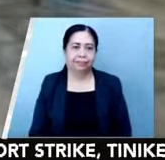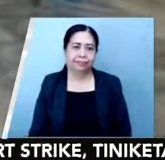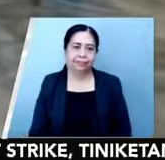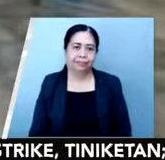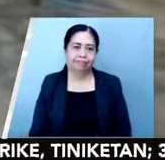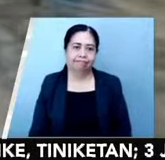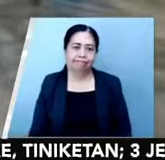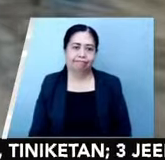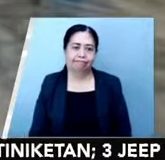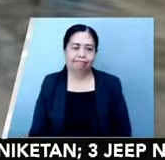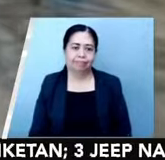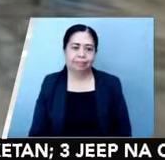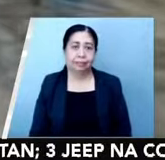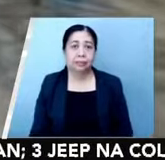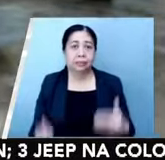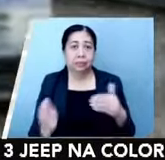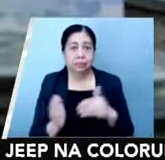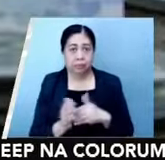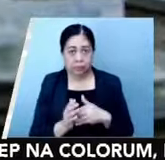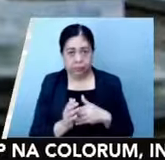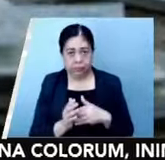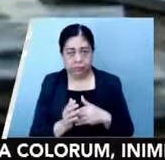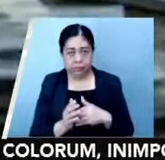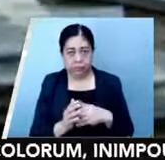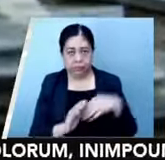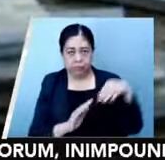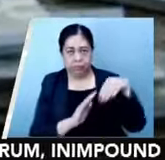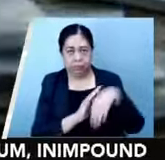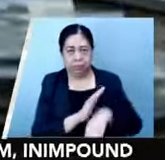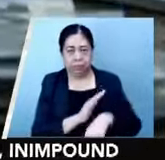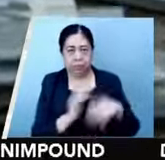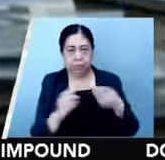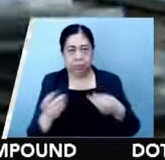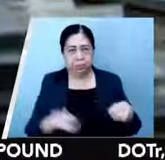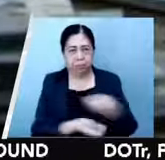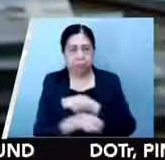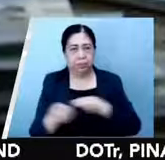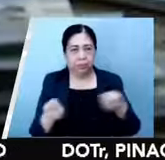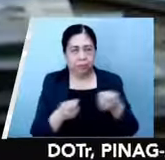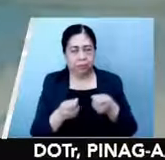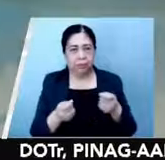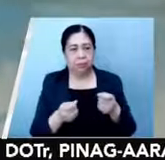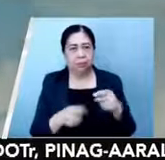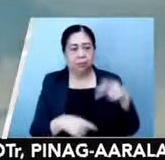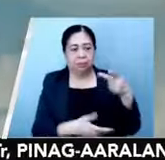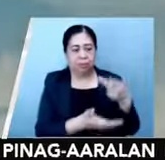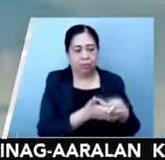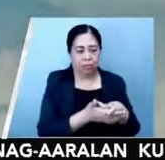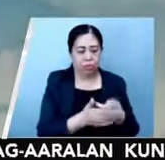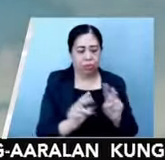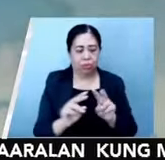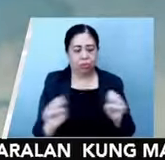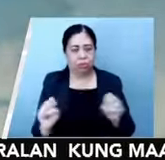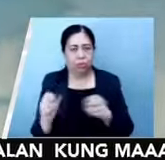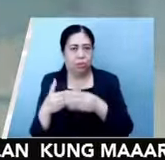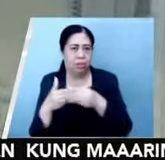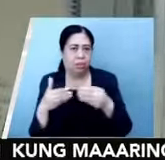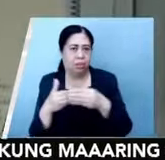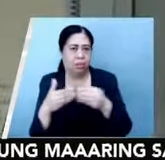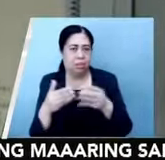Muli na namang sumadsad sa pinakamababang palitan nito kontra dolyar ang ating piso. Nagsara ang